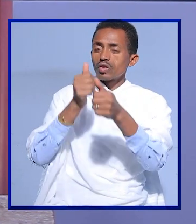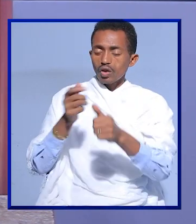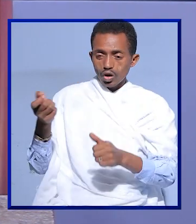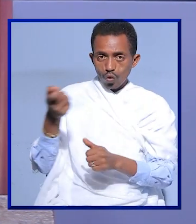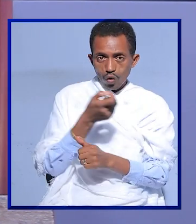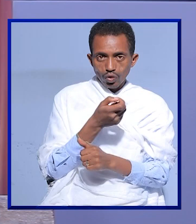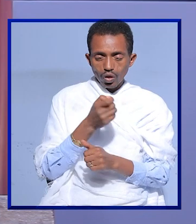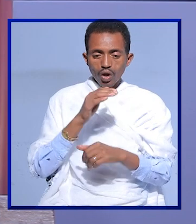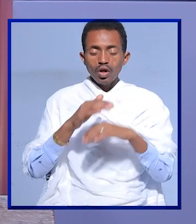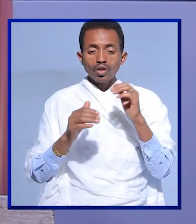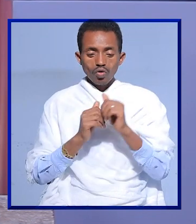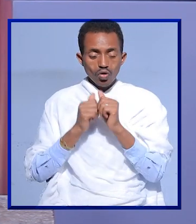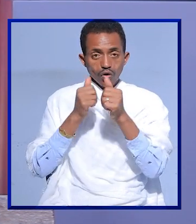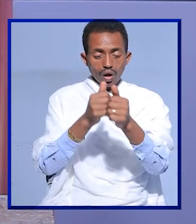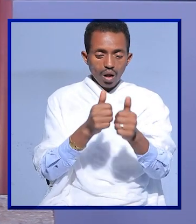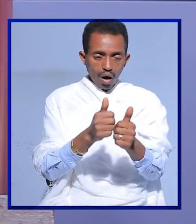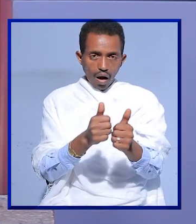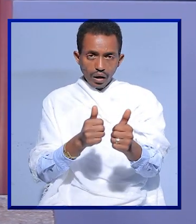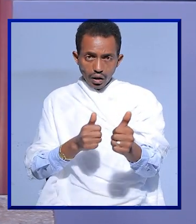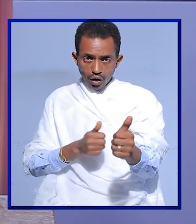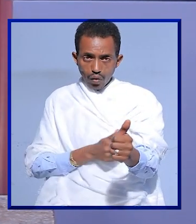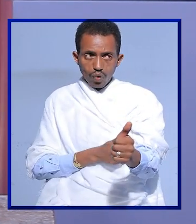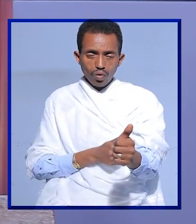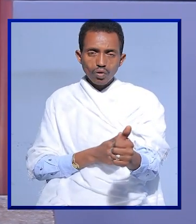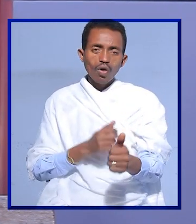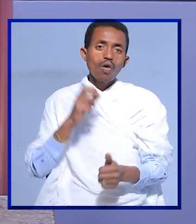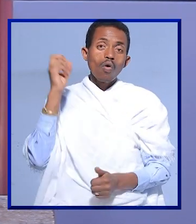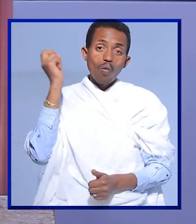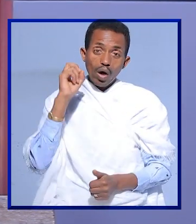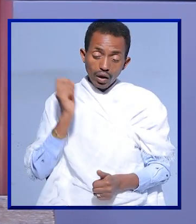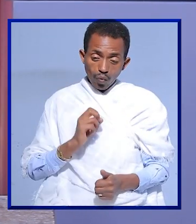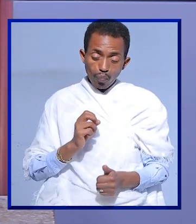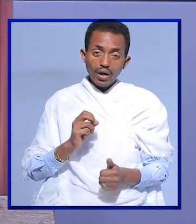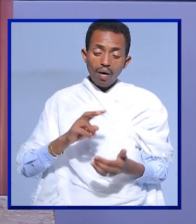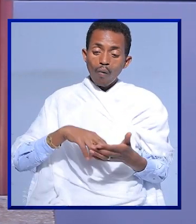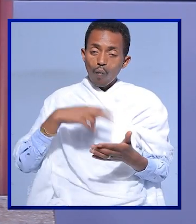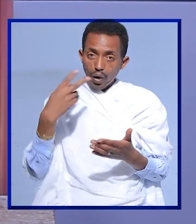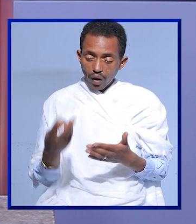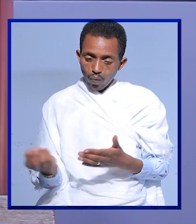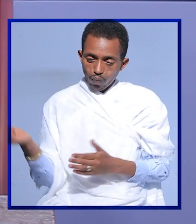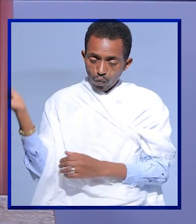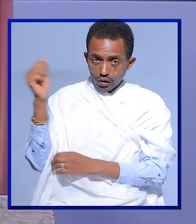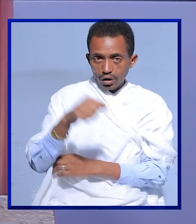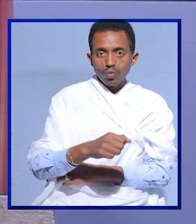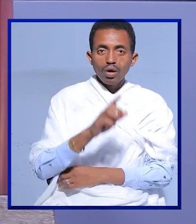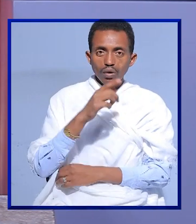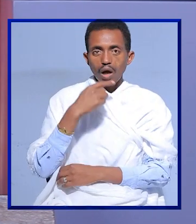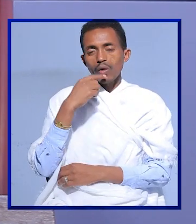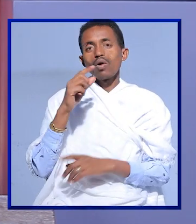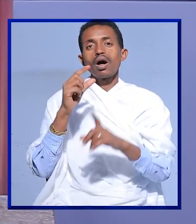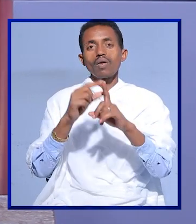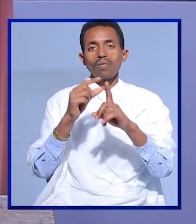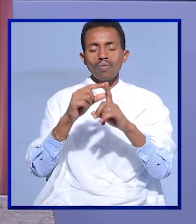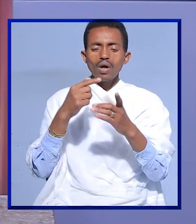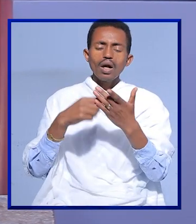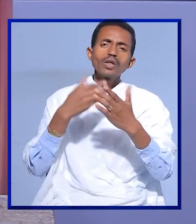የሆነውን ስጦታ ከመስጠታቸው አስቀድመው ወርቀው ሰገዱለት ይላል ቃሉ።